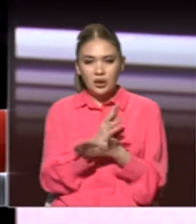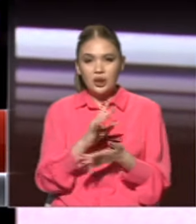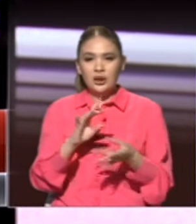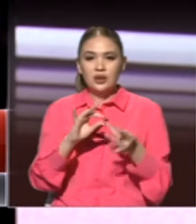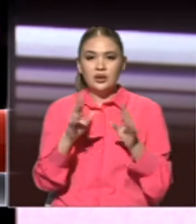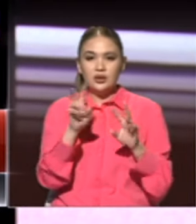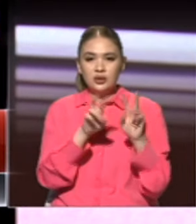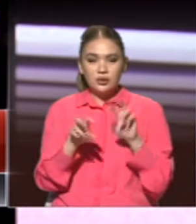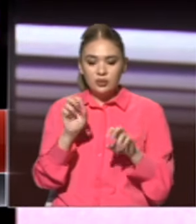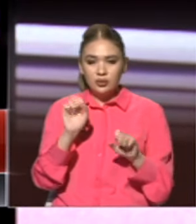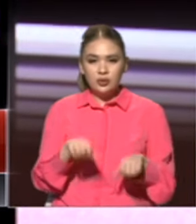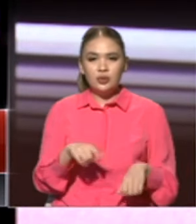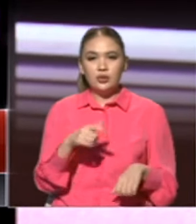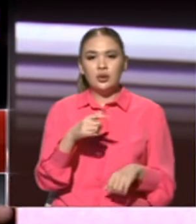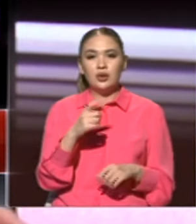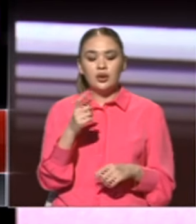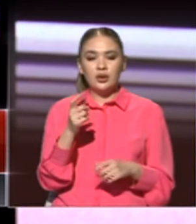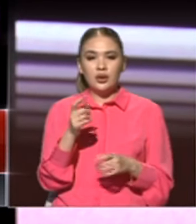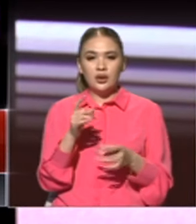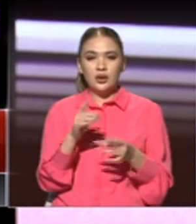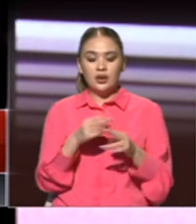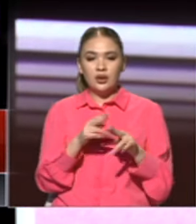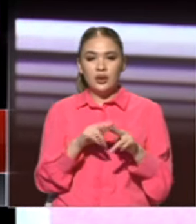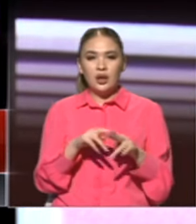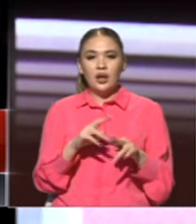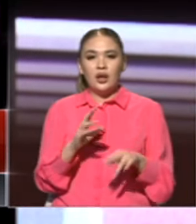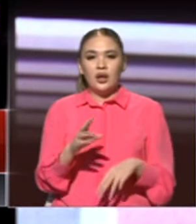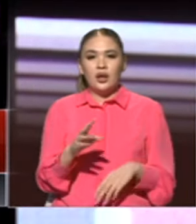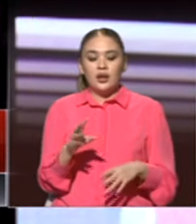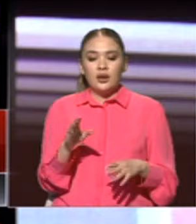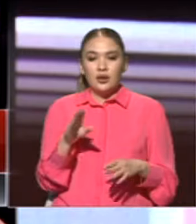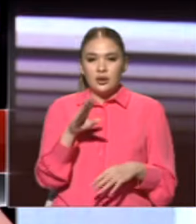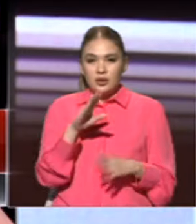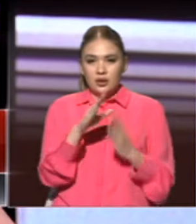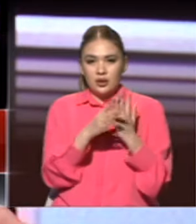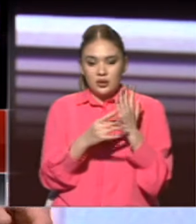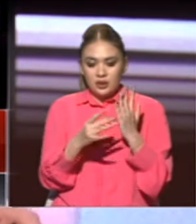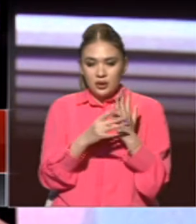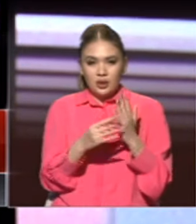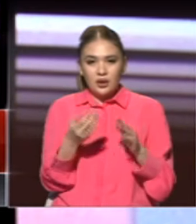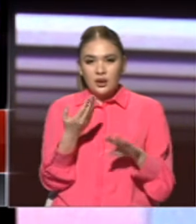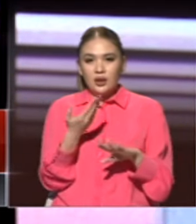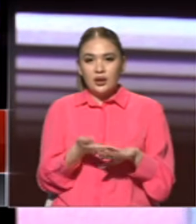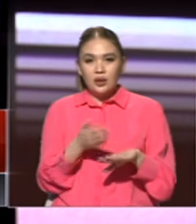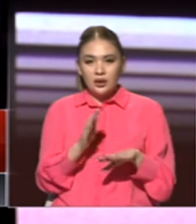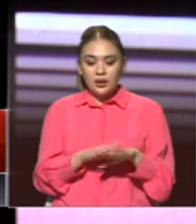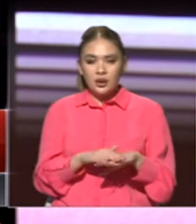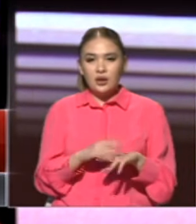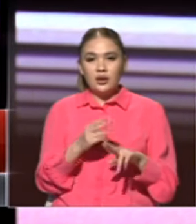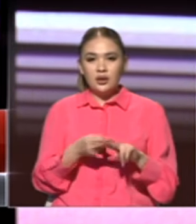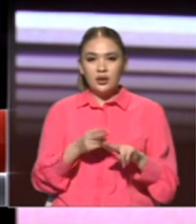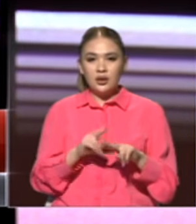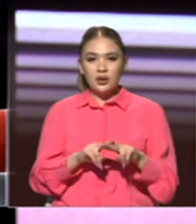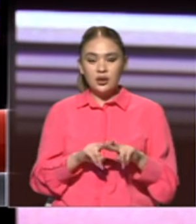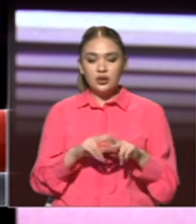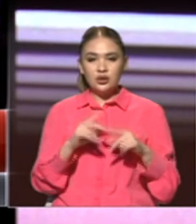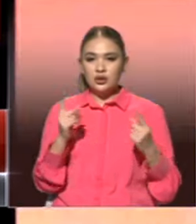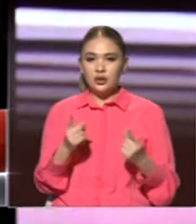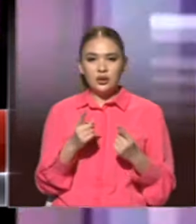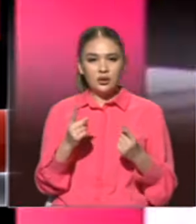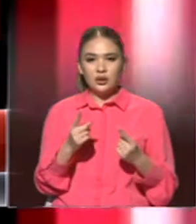болады, Google-дан іздесе болады. Тесттің қиындығы 20 жылдың ішінде тест сұрақтарының қиындығы жеңілдемесе қиындаған